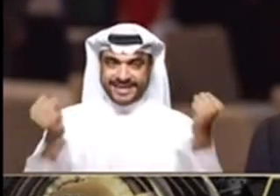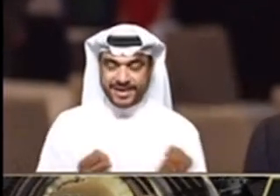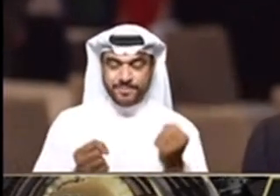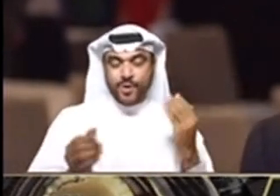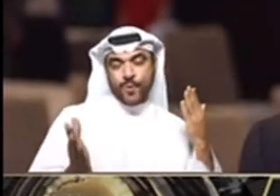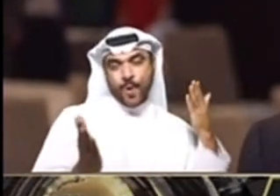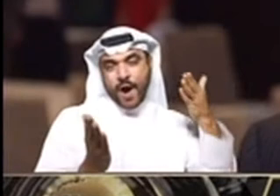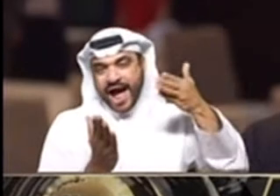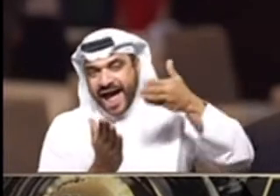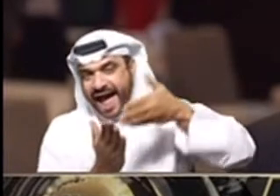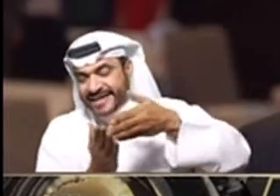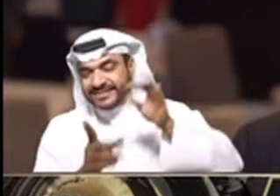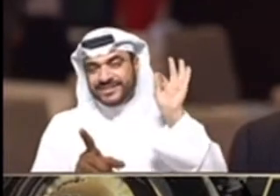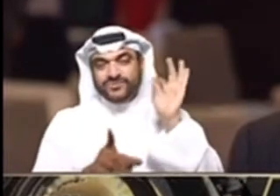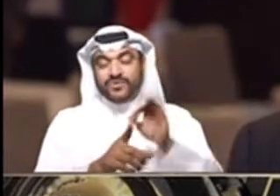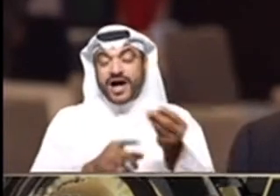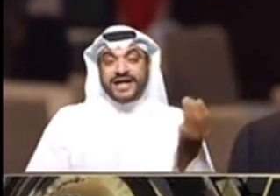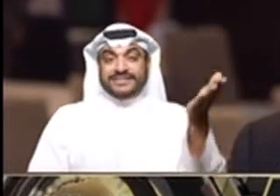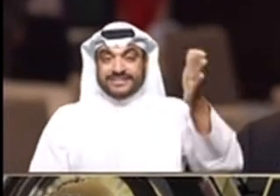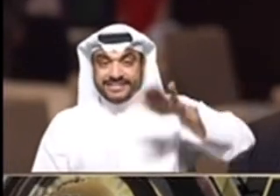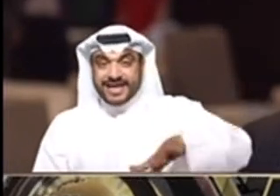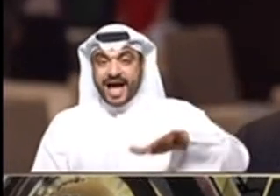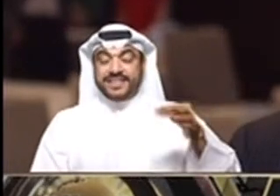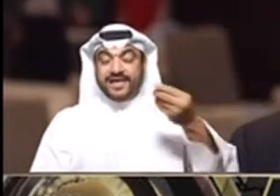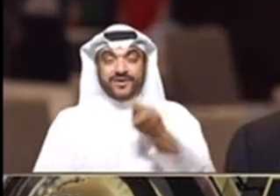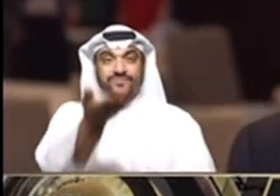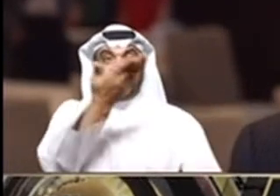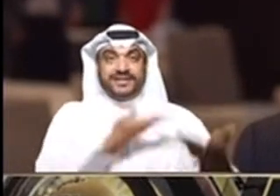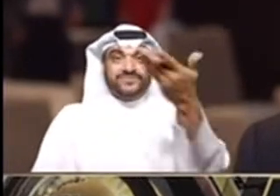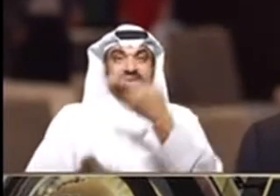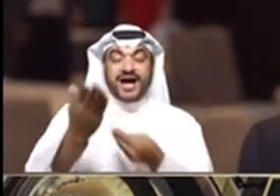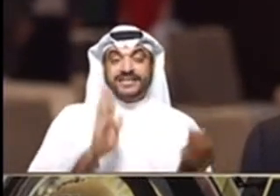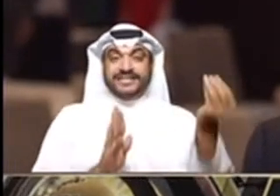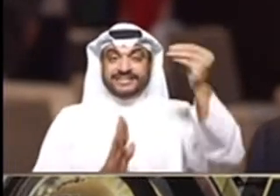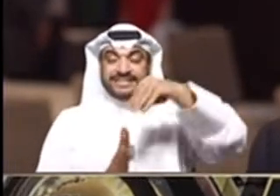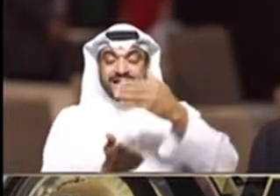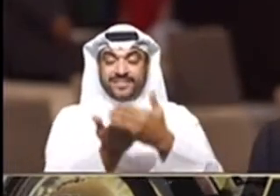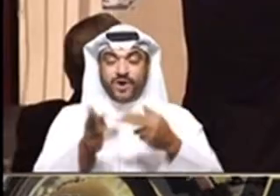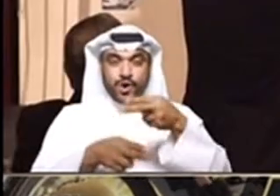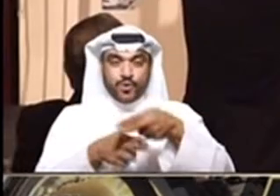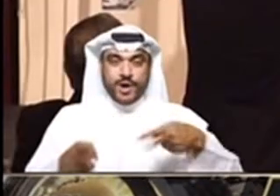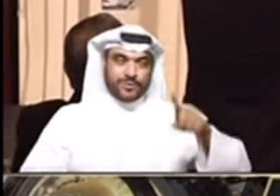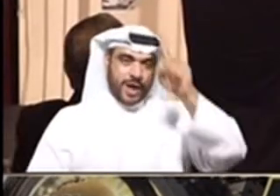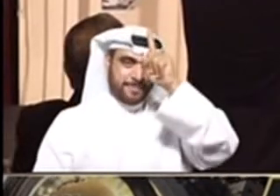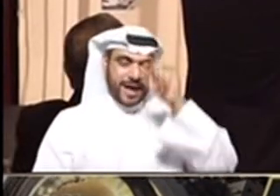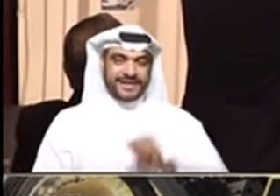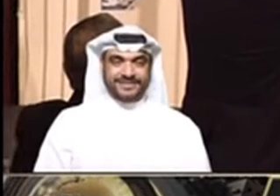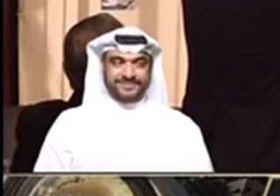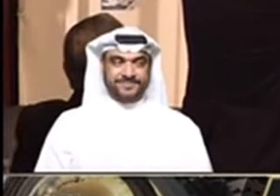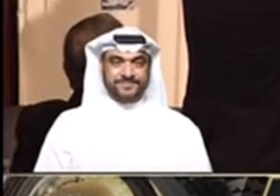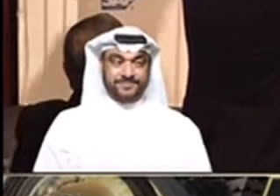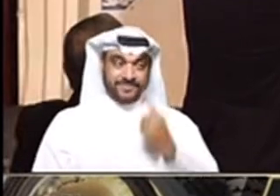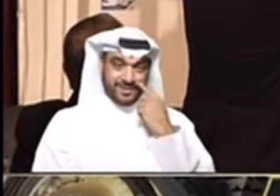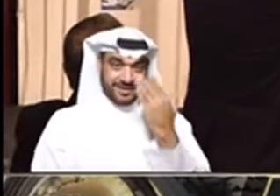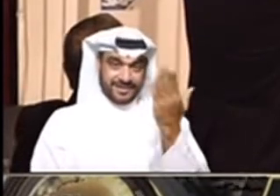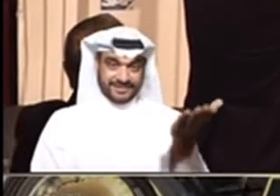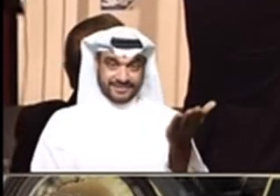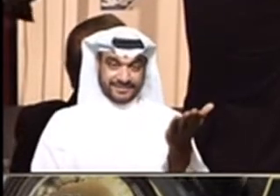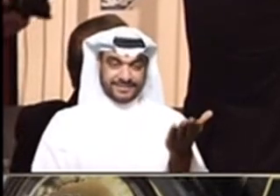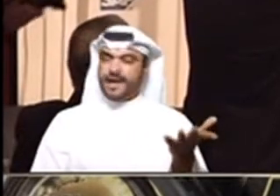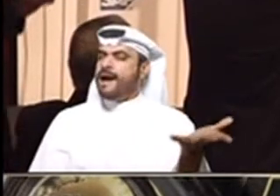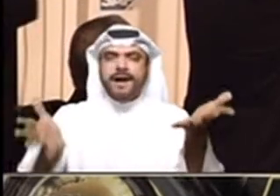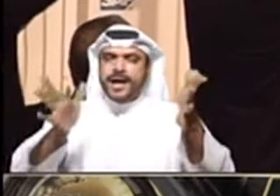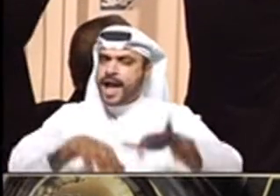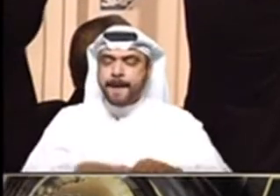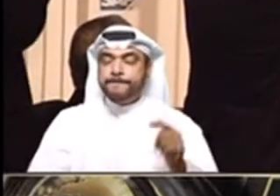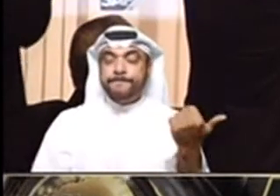إلى زيادة في التبادل التجاري بين دولة الكويت وألمانيا. ويشارك في الملتقى أكثر من